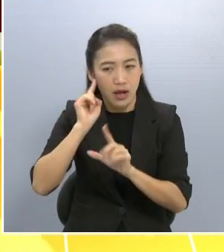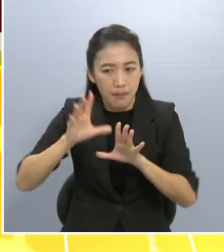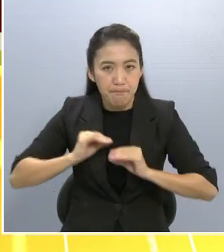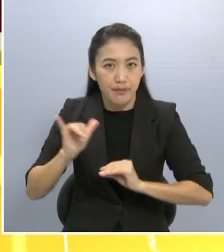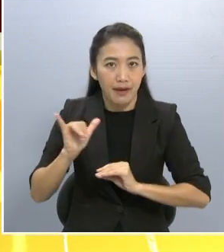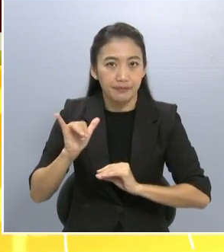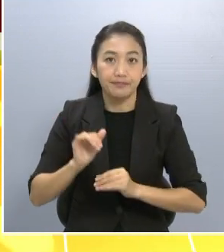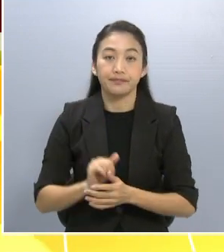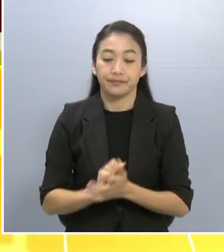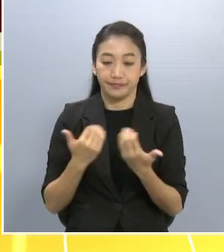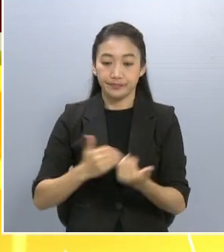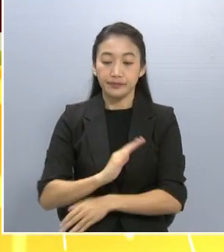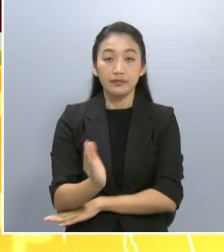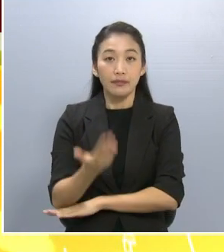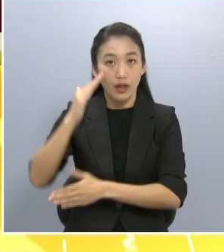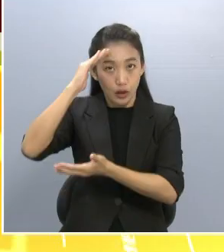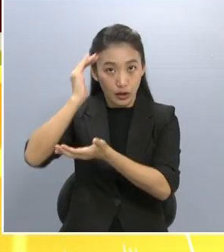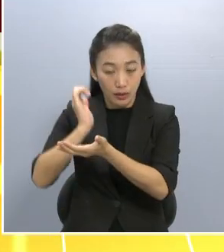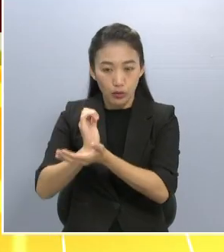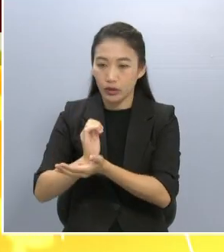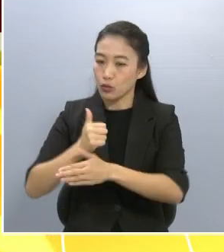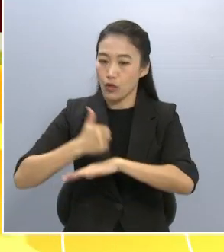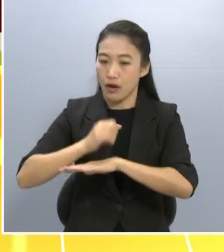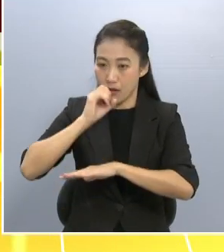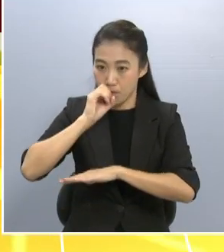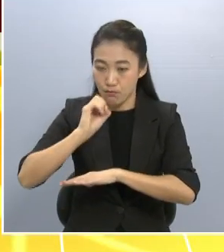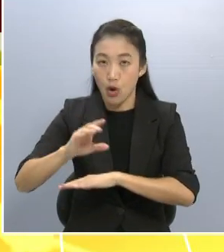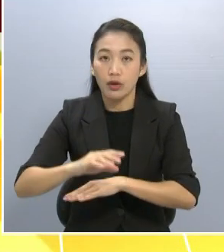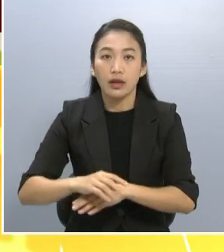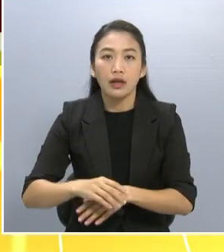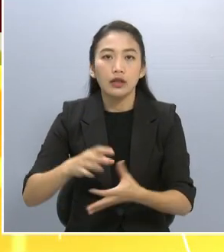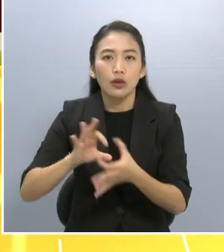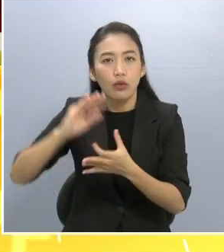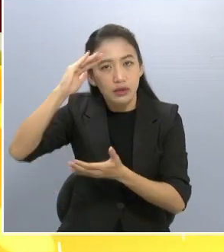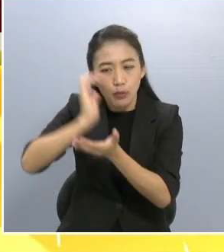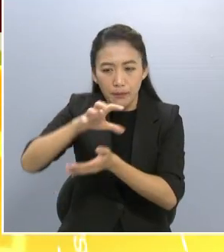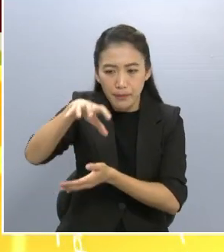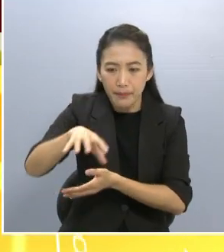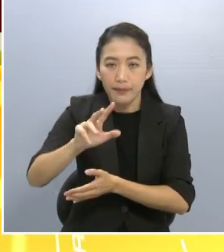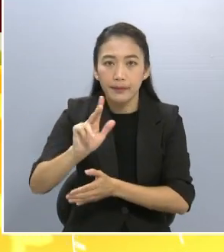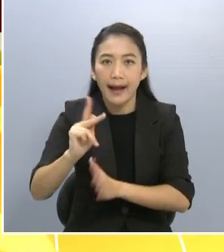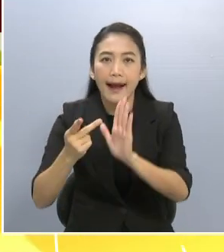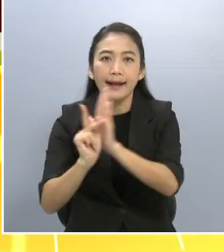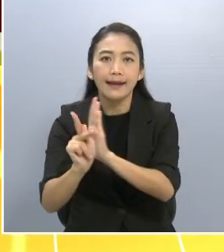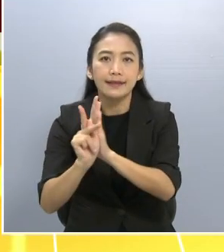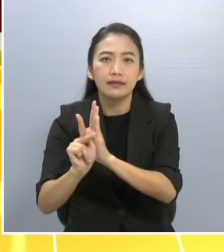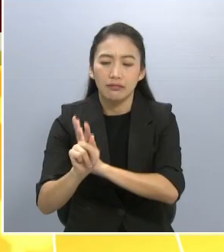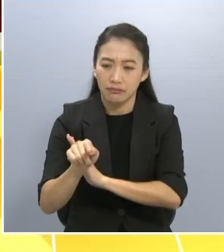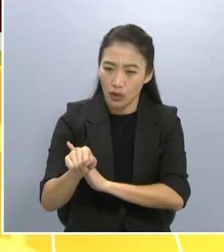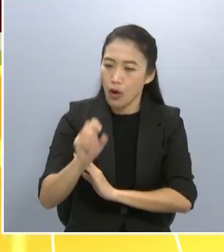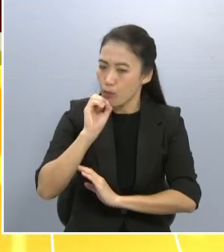สั่งการให้ผู้บังคับการตำรวจภูธรจังหวัดกาฬสินธุ์พลตำรวจตรีสุวรรณเที่ยวนาวินธวัชตั้งคณะกรรมการขึ้นมาตรวจสอบข้อเท็จจริงแล้ว